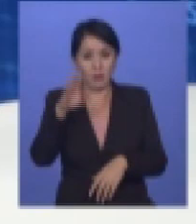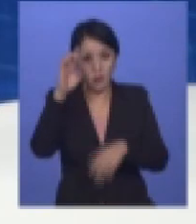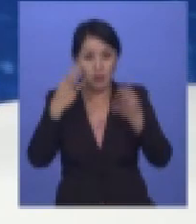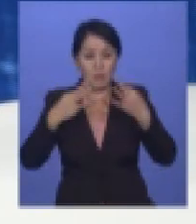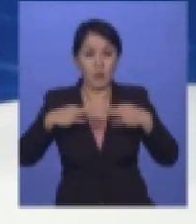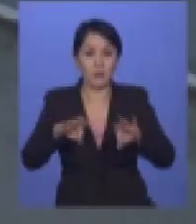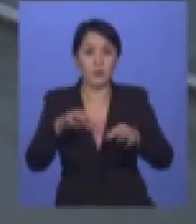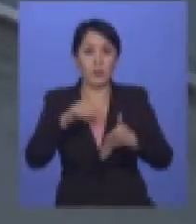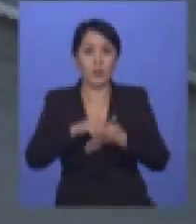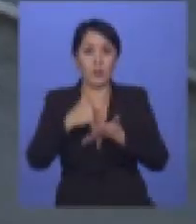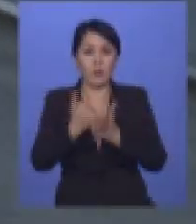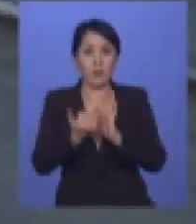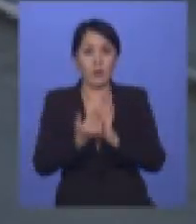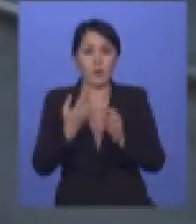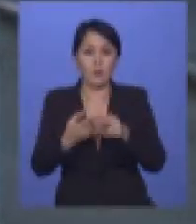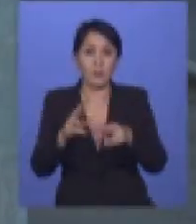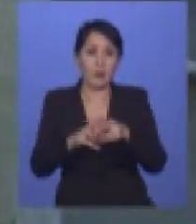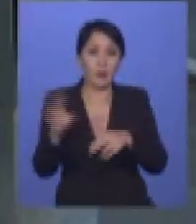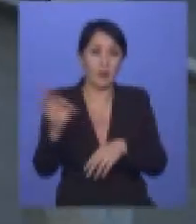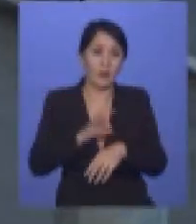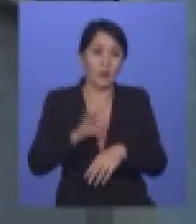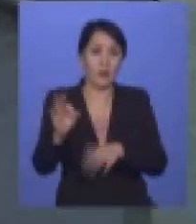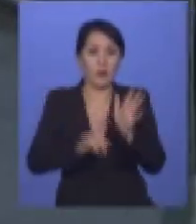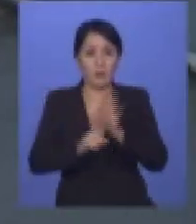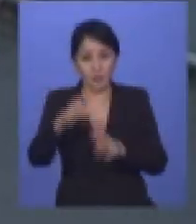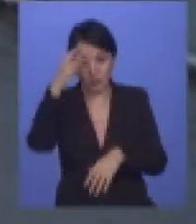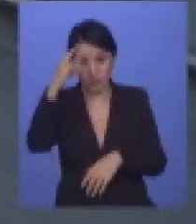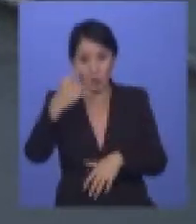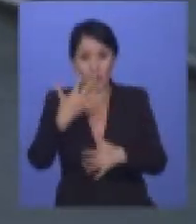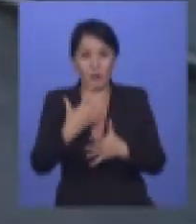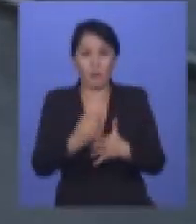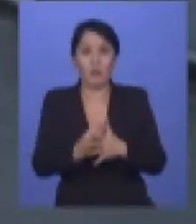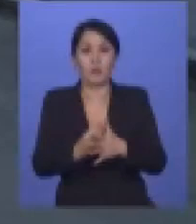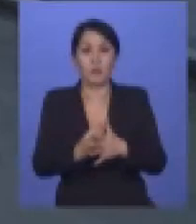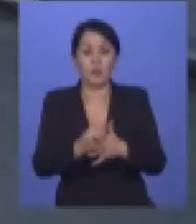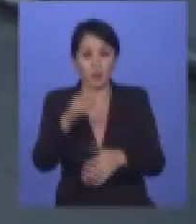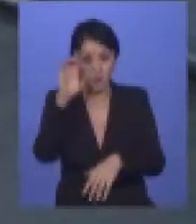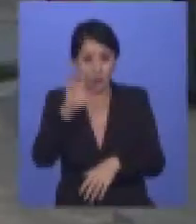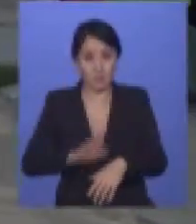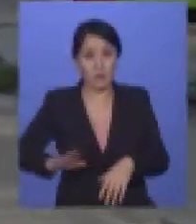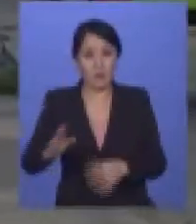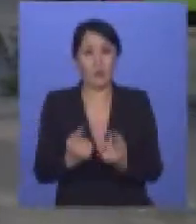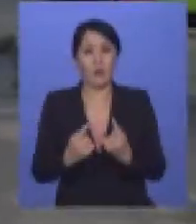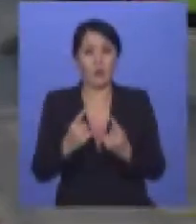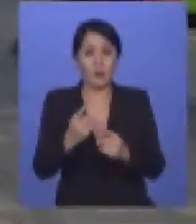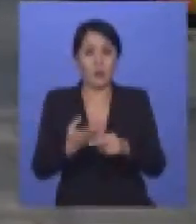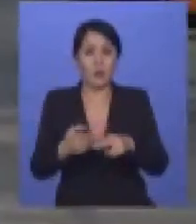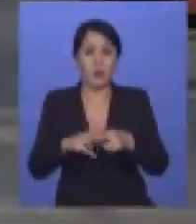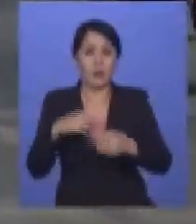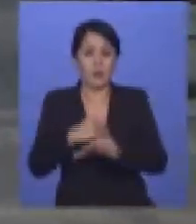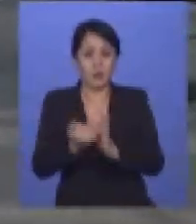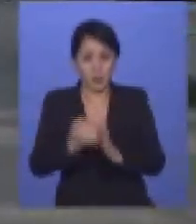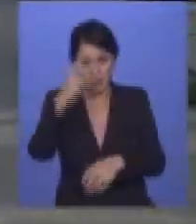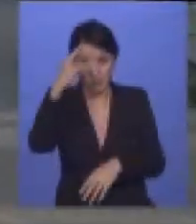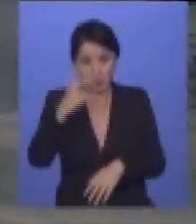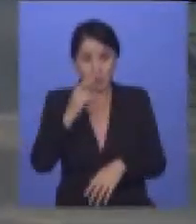туралы декларация қабылданды. Сол сәттен бастап егеменді Қазақстан өзіндік көзқарасы бар жеке мемлекет ретінде таныла бастады. Қабылданған